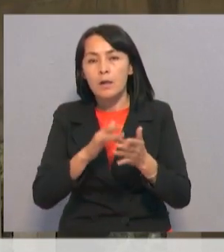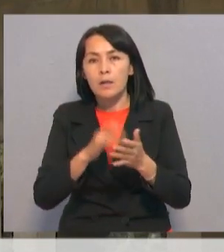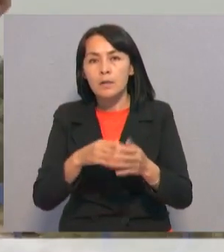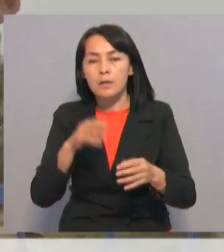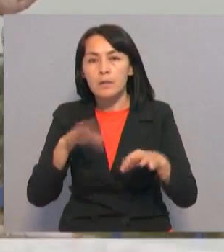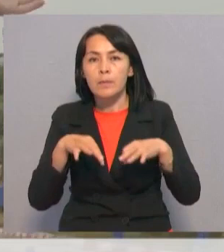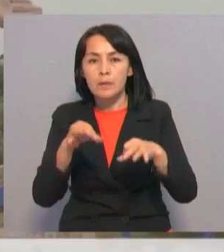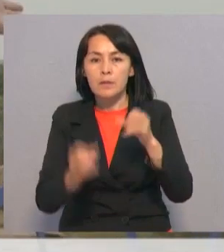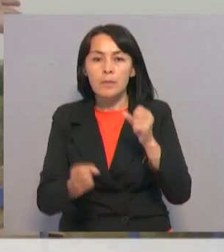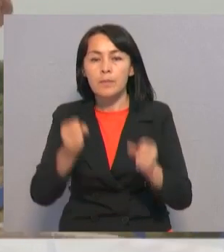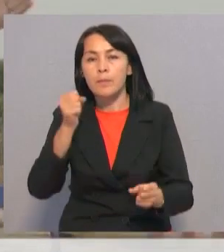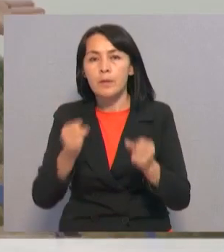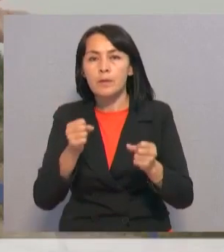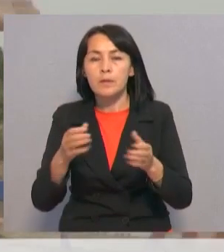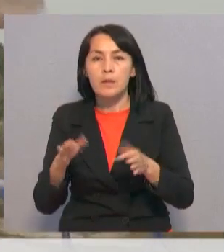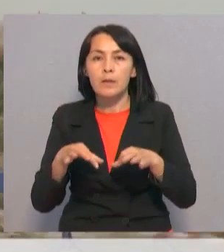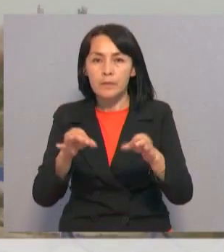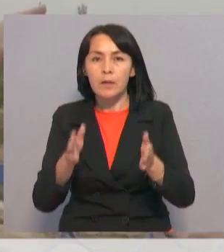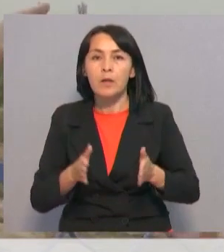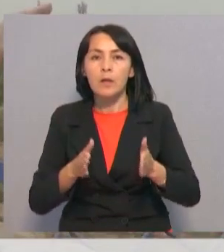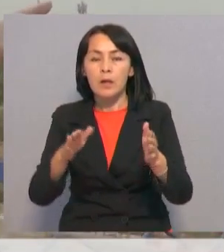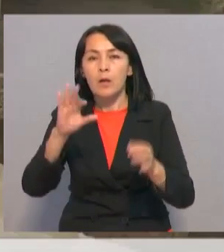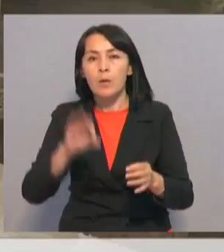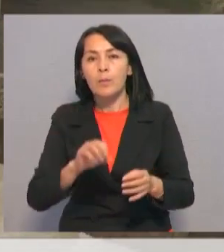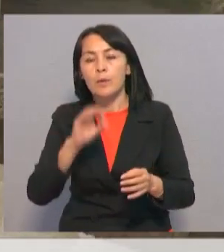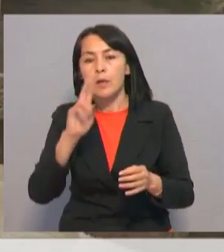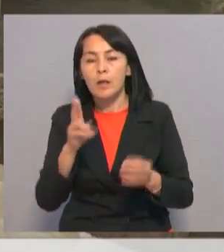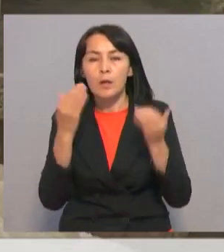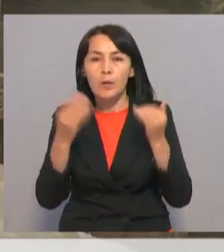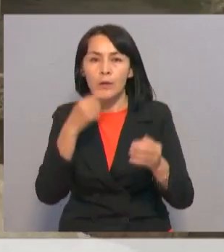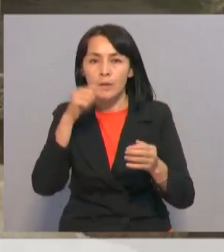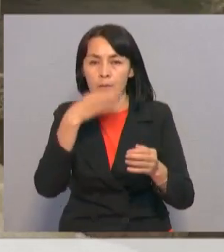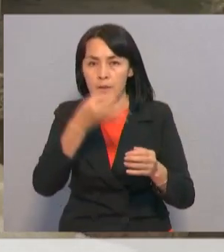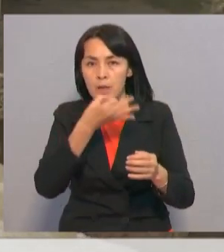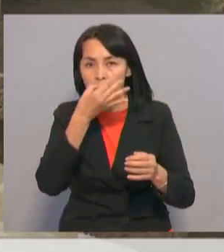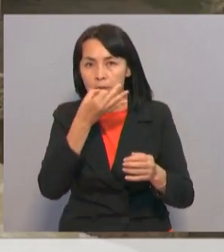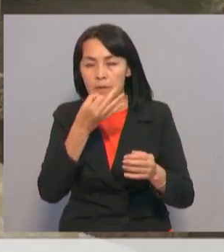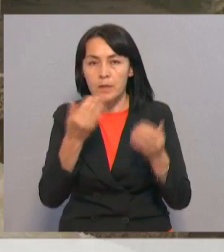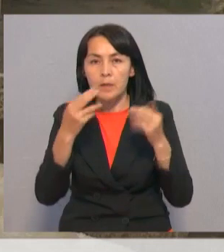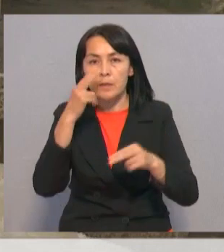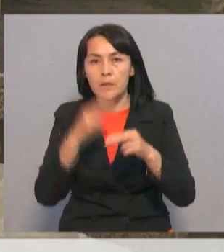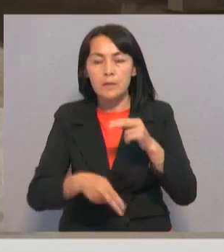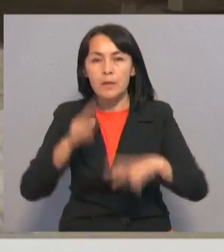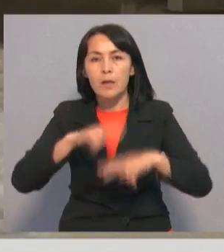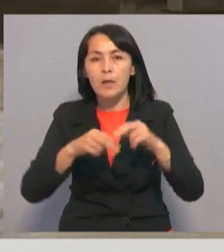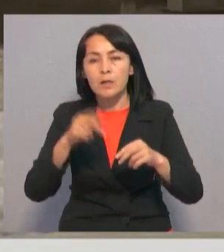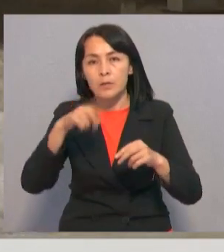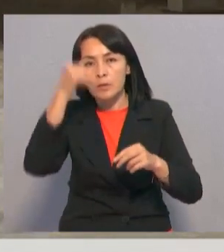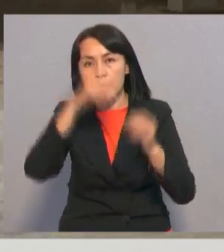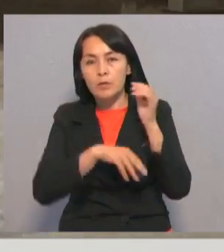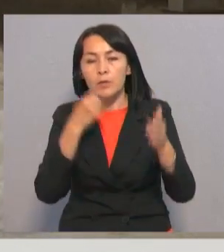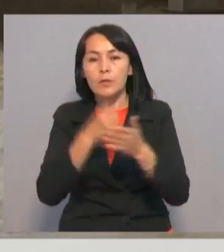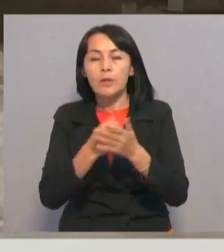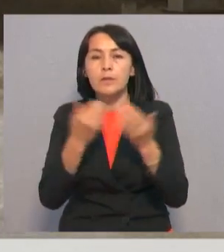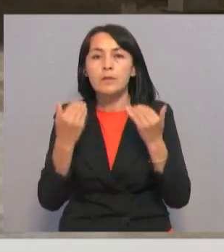управления пассажирского транспорта и автомобильных дорог Умар Калабаев. Кроме того, ответственные обещали завершить строительство к концу года вместо